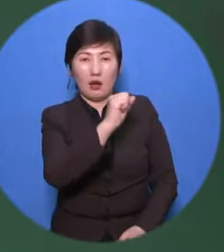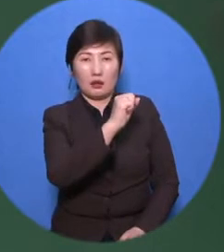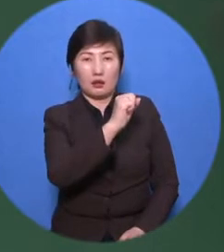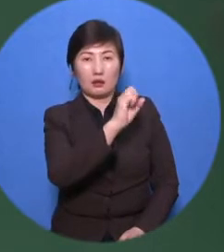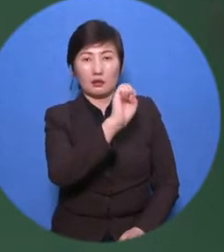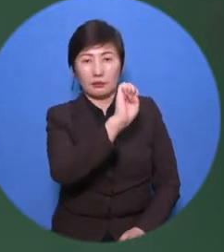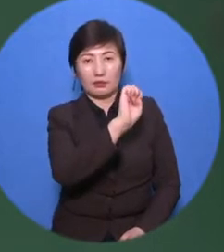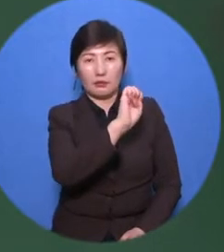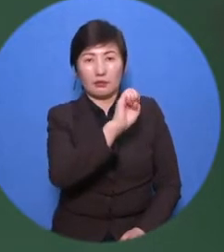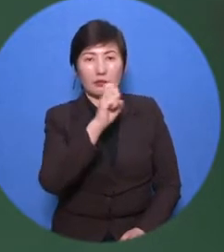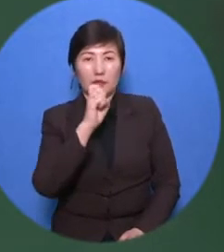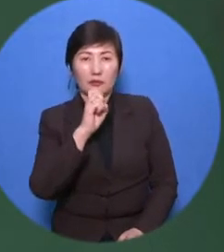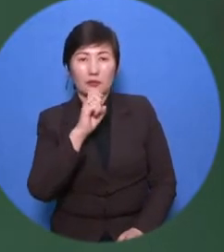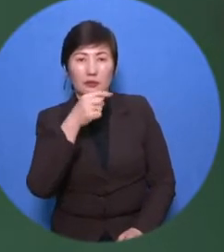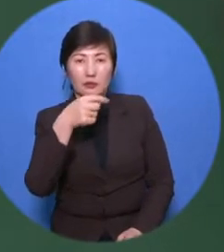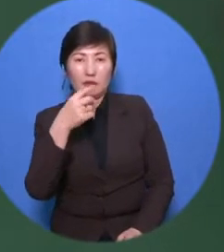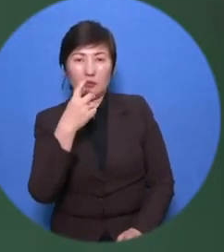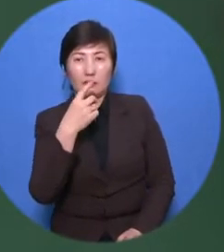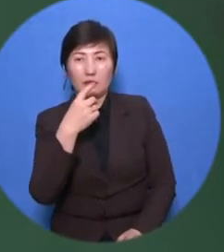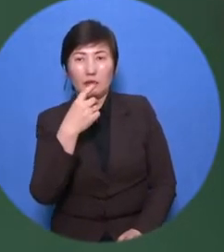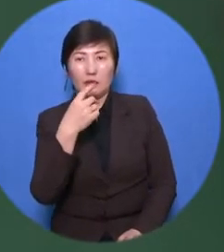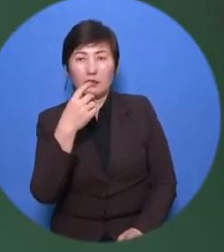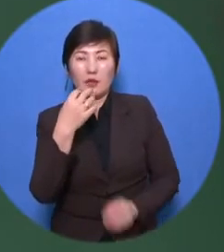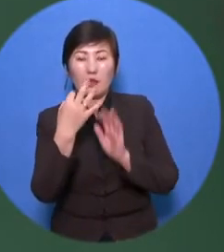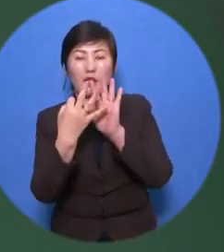цэгийн x координат нь хасах 8 байна.